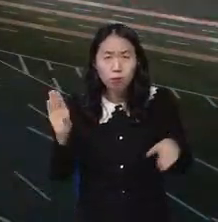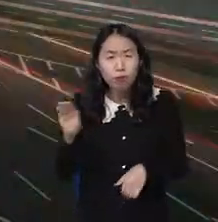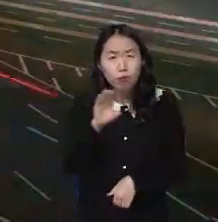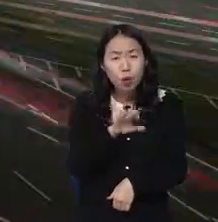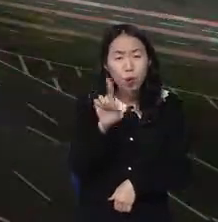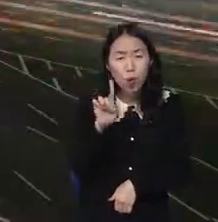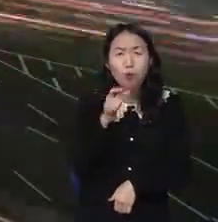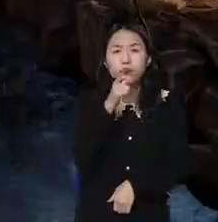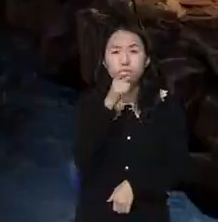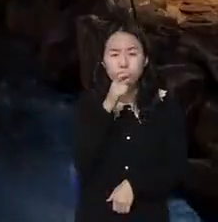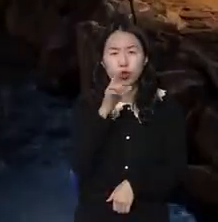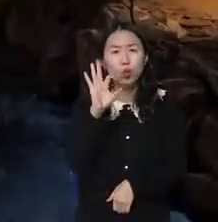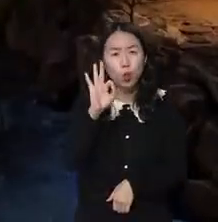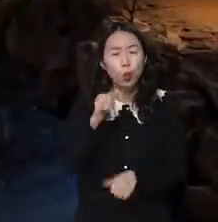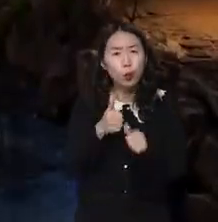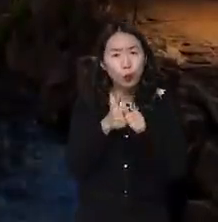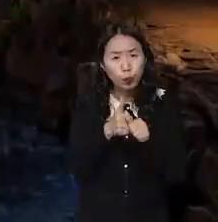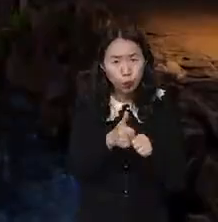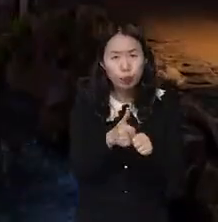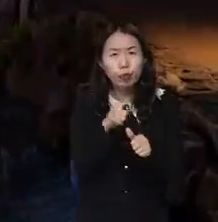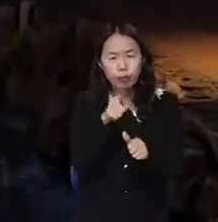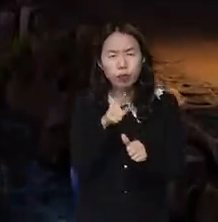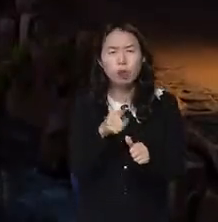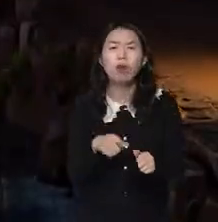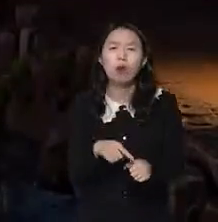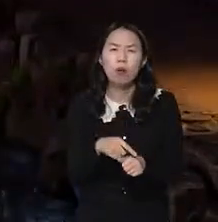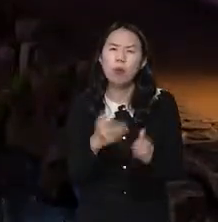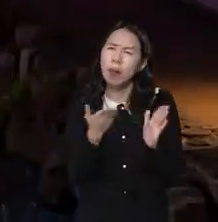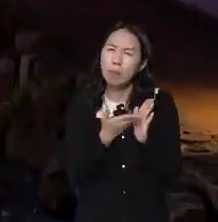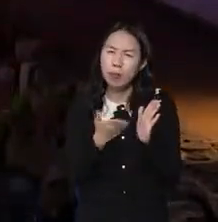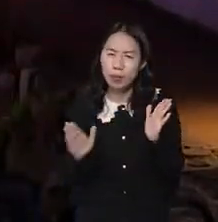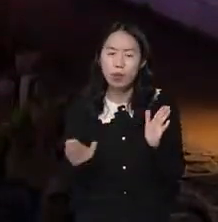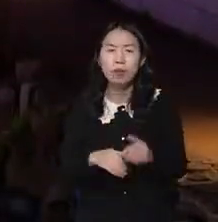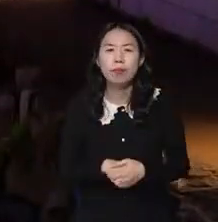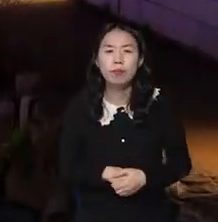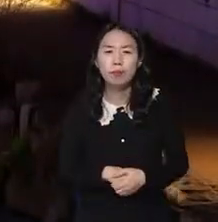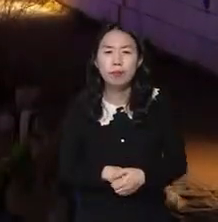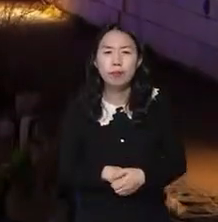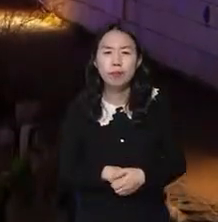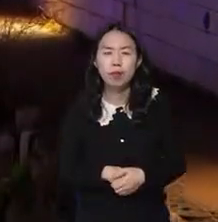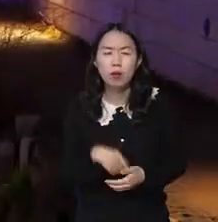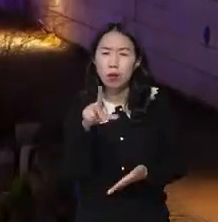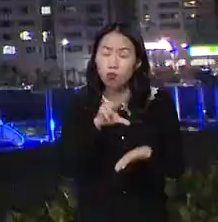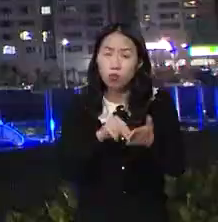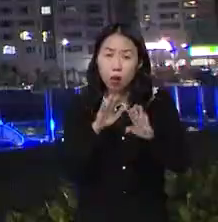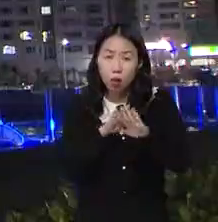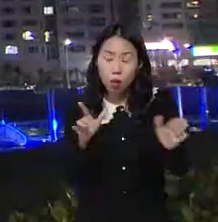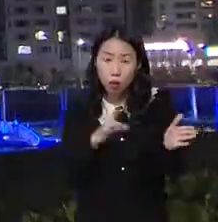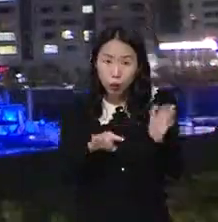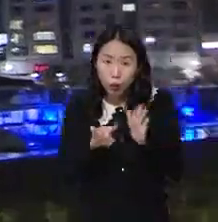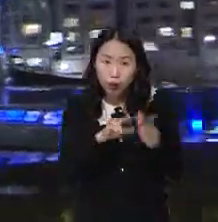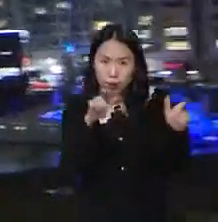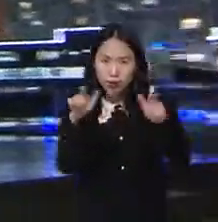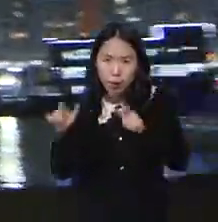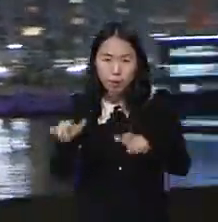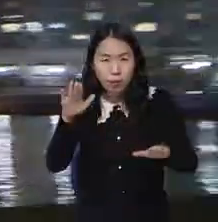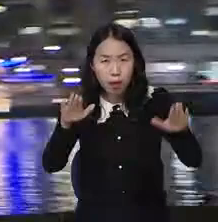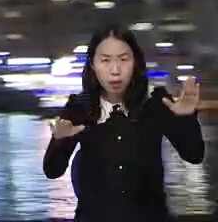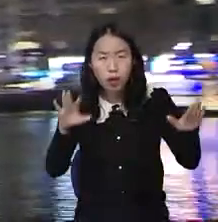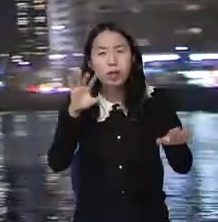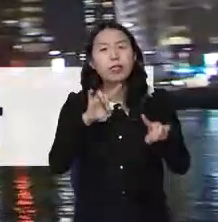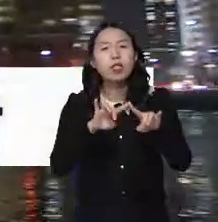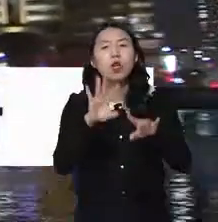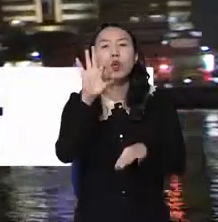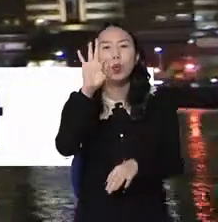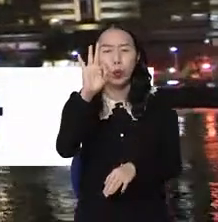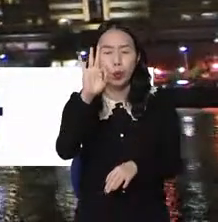적용되고 있는 상수도 요금과의 형평성도 맞지 않습니다. 이 문제를 해결하기 위해 지역별 차등